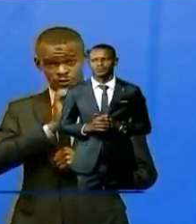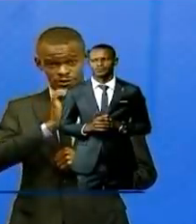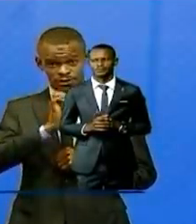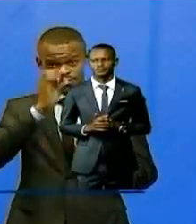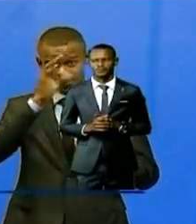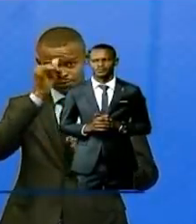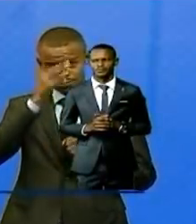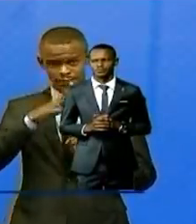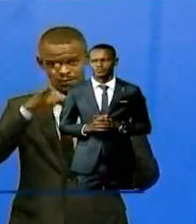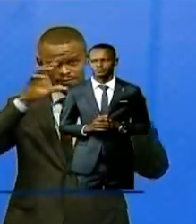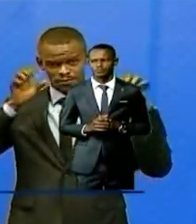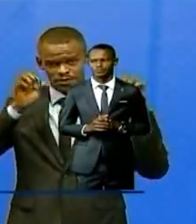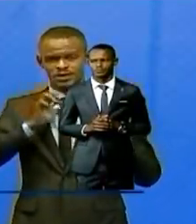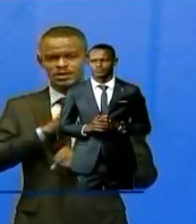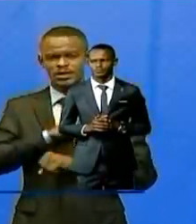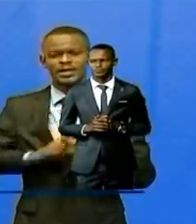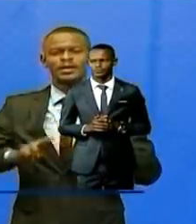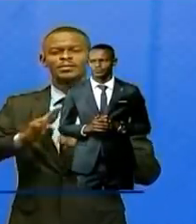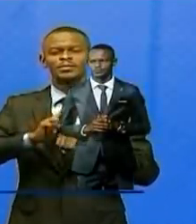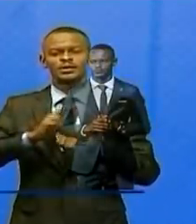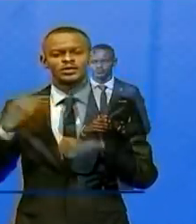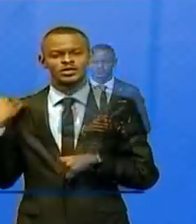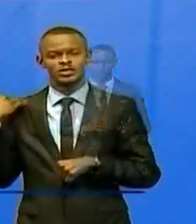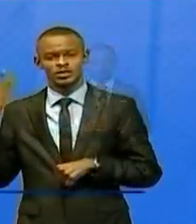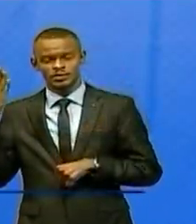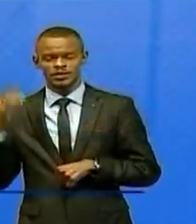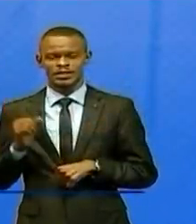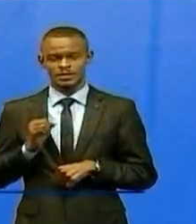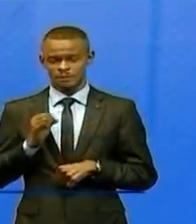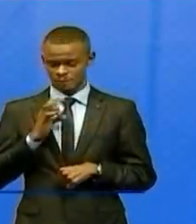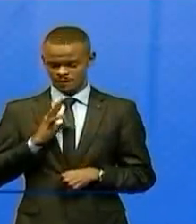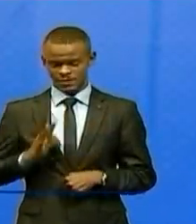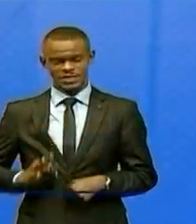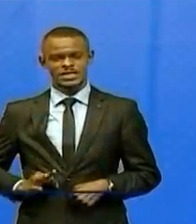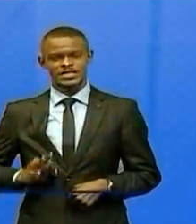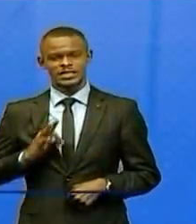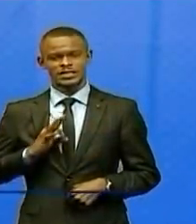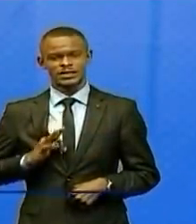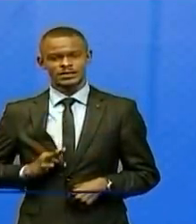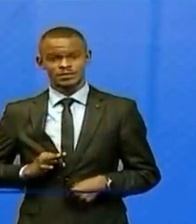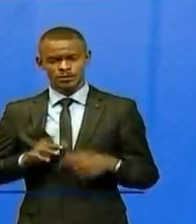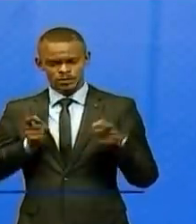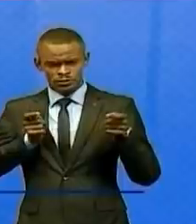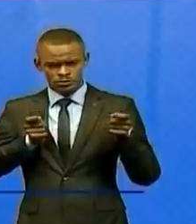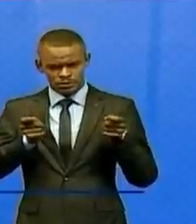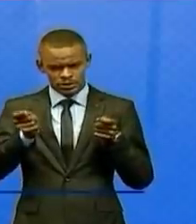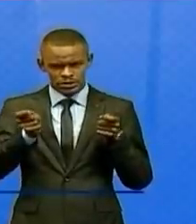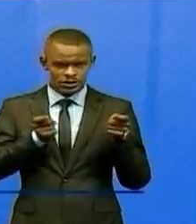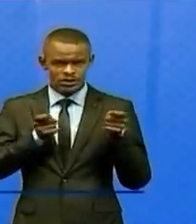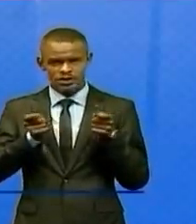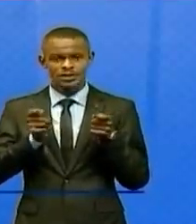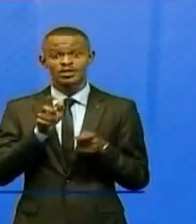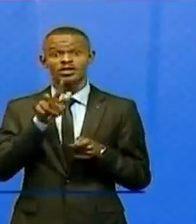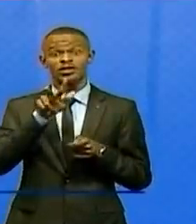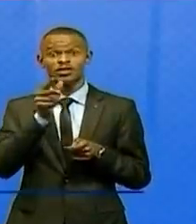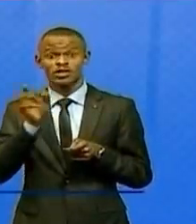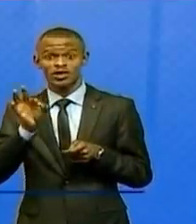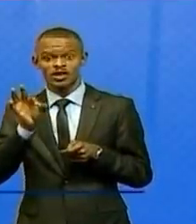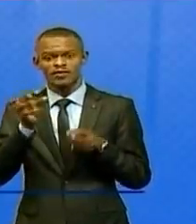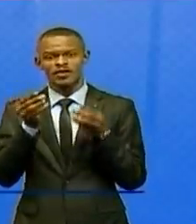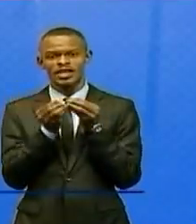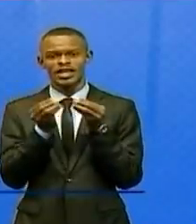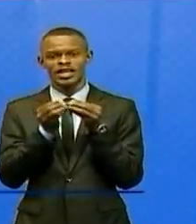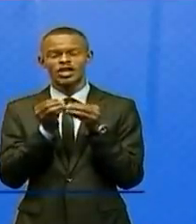Chef de l'État, Félix-Antoine Tshisekedi Tshilombo, a présidé la 39e réunion du Conseil des ministres